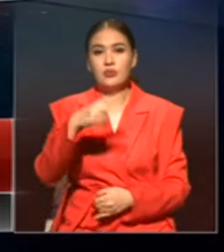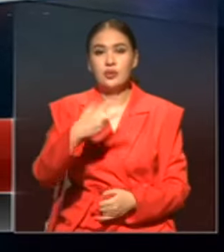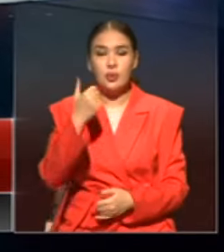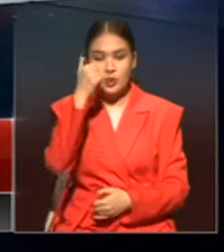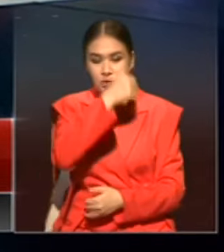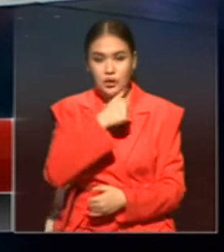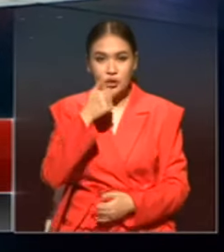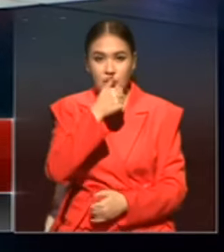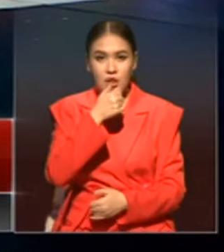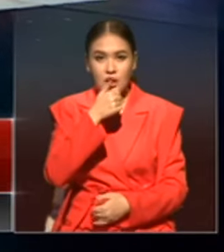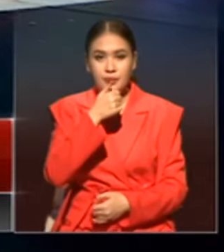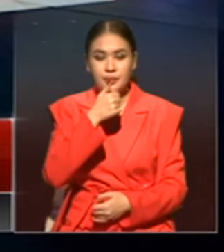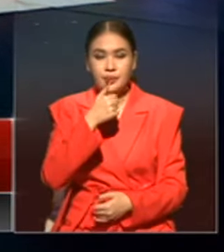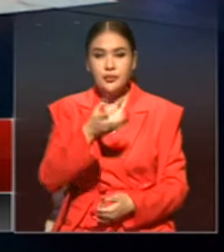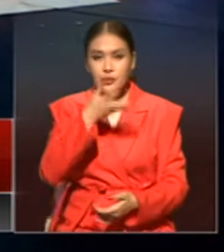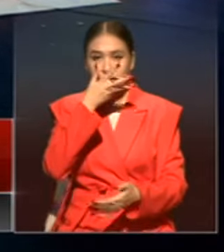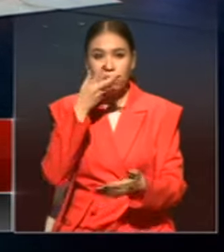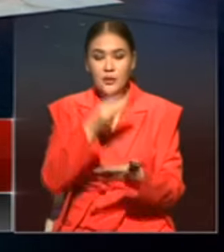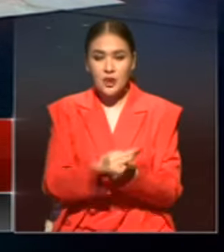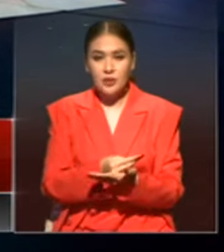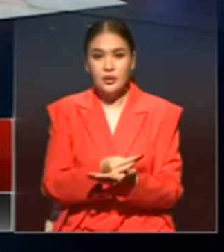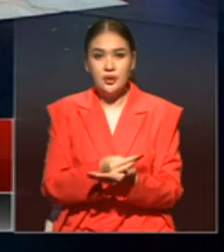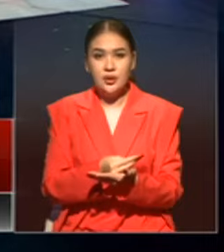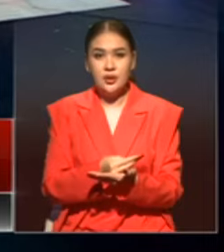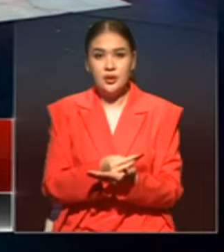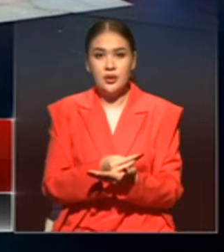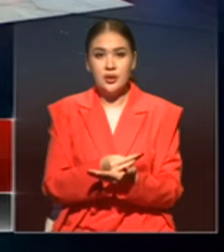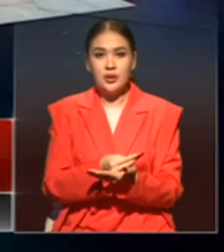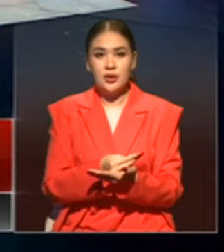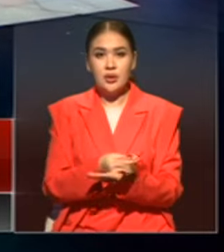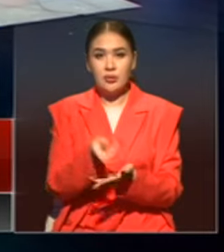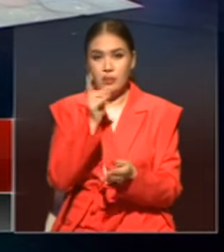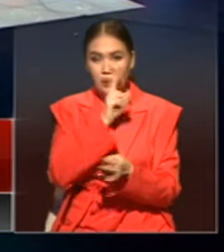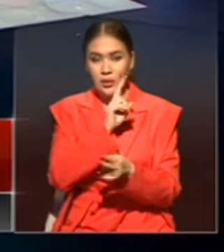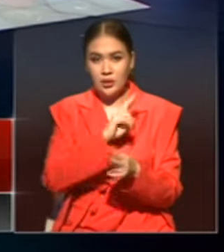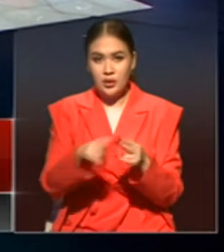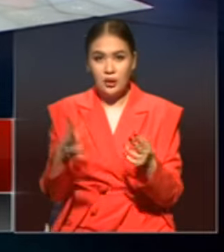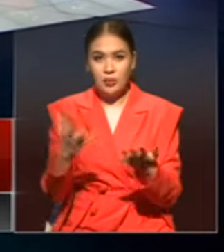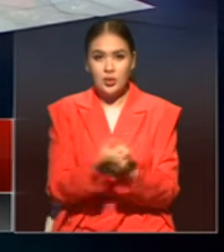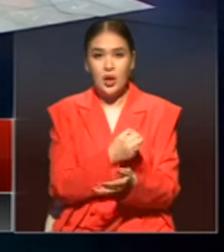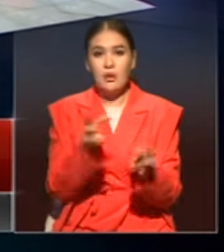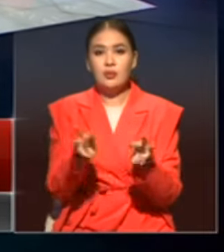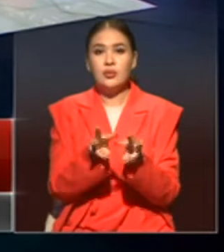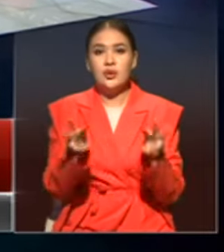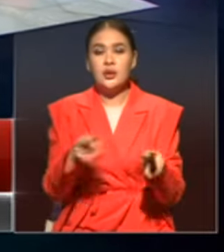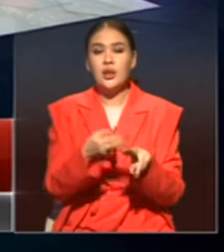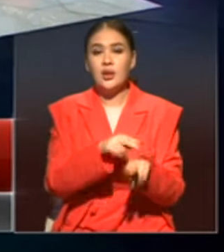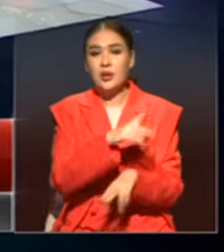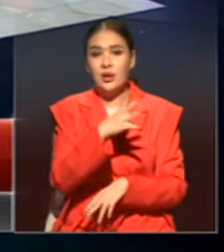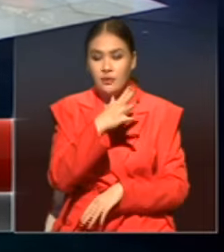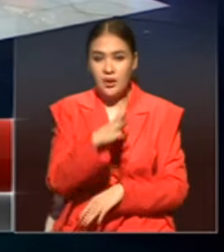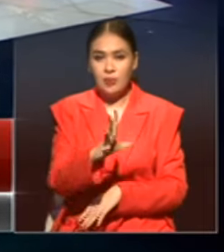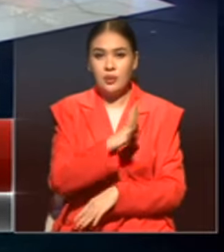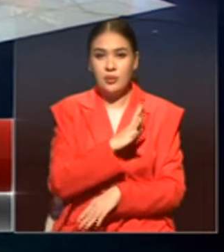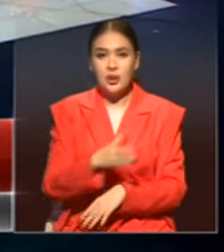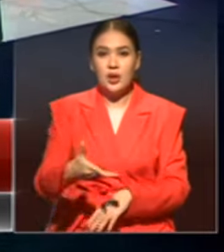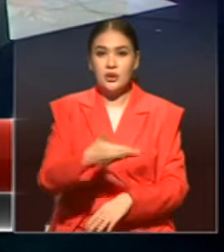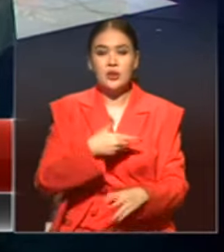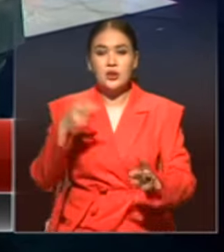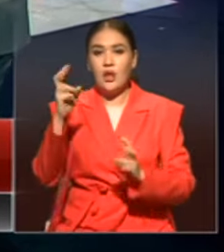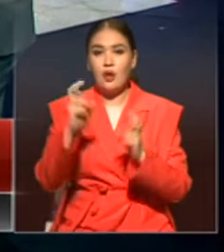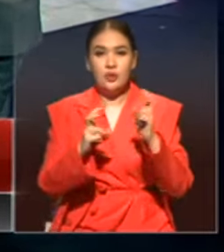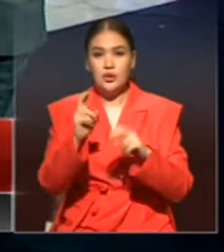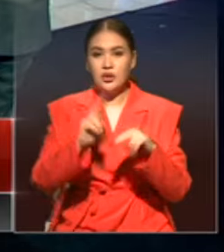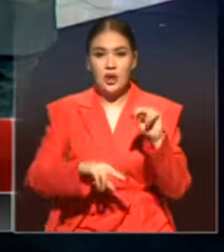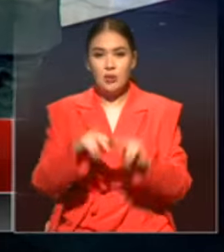жылы өзінің былайша айтқанда мәнін жоғалтты. Министр, сол кездегі министр, біз енді қазір бұл зауыттарды салмайтын